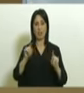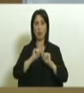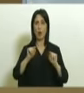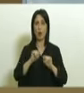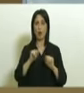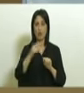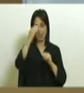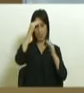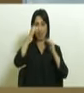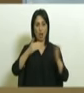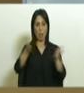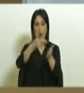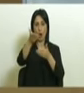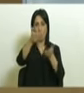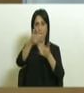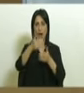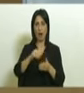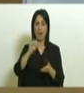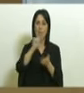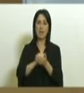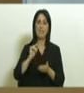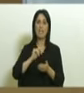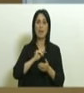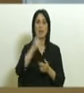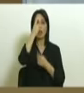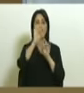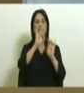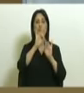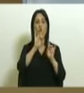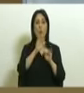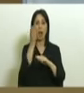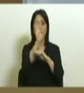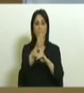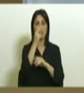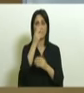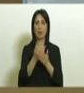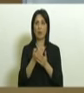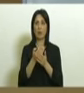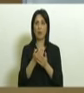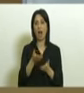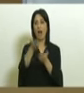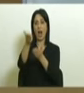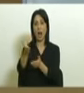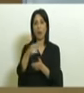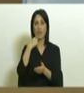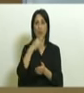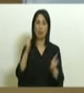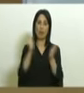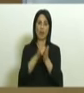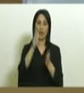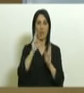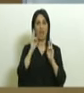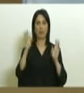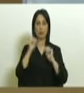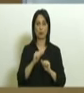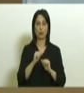როგორმე ჩამოყალიბდეთ? იქნებ ან პრესამსახურმა მოგაწოდოთ ფირი, ან იქნებ გამოხვიდეთ და თქვათ რომ უი ეგ არ